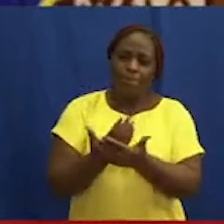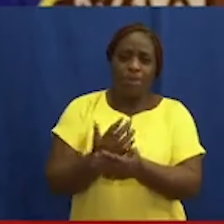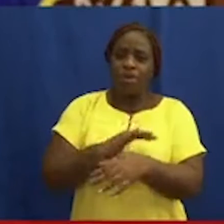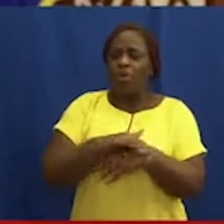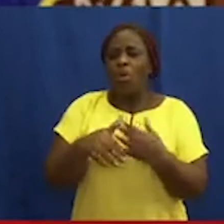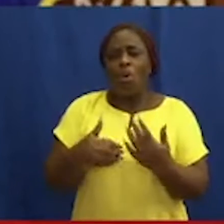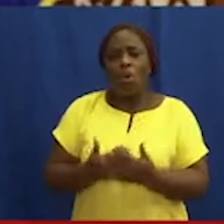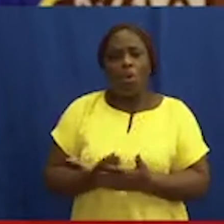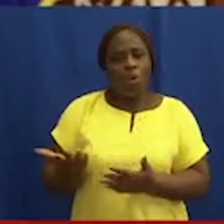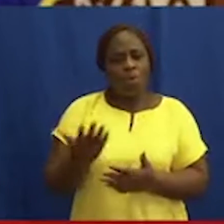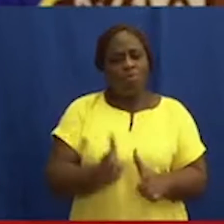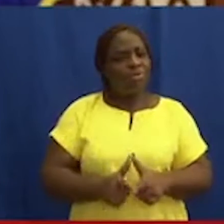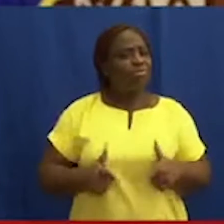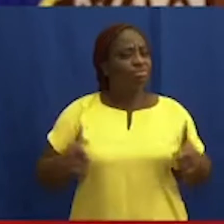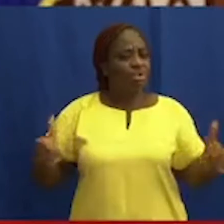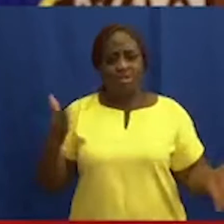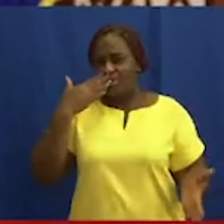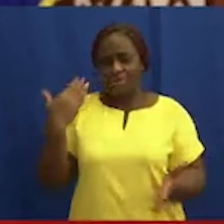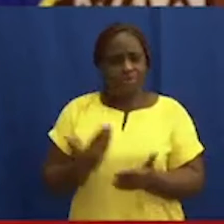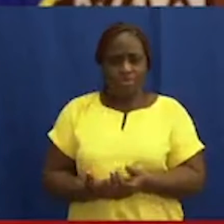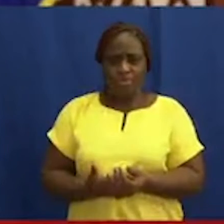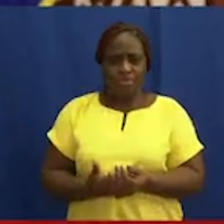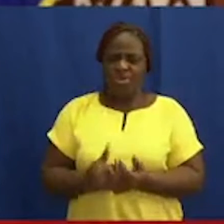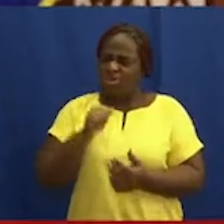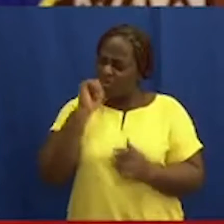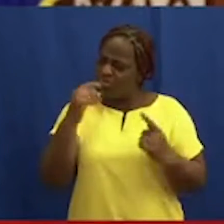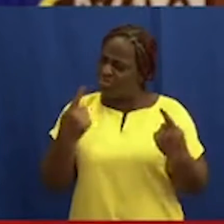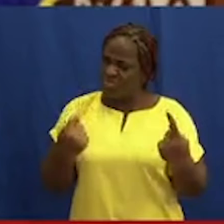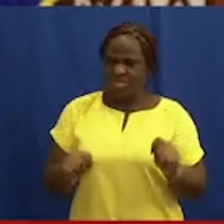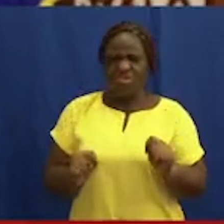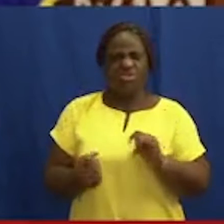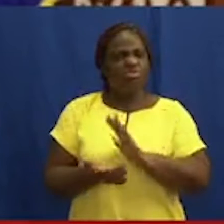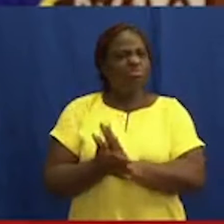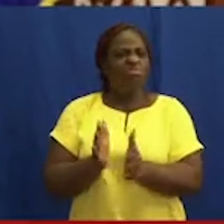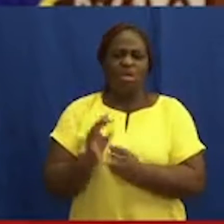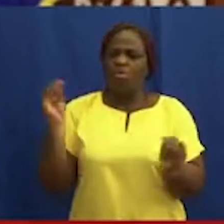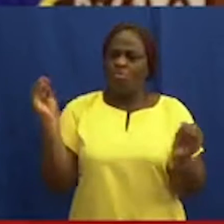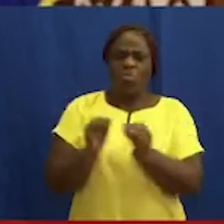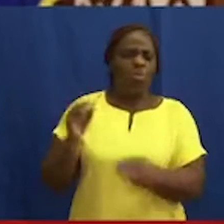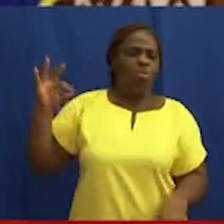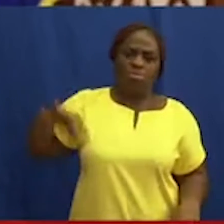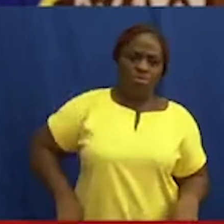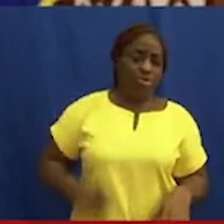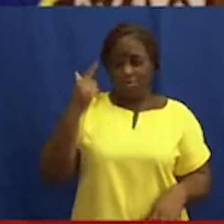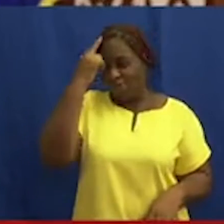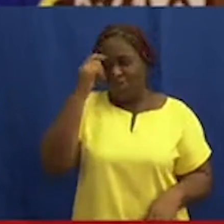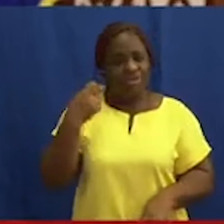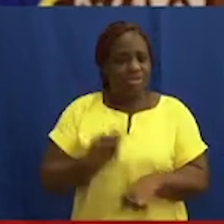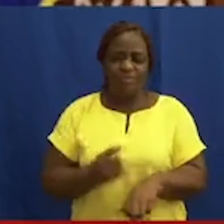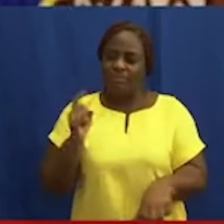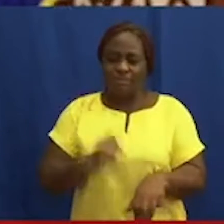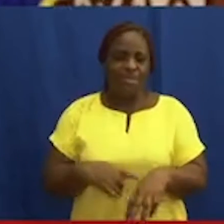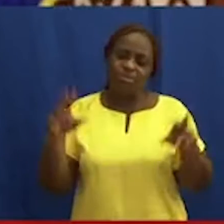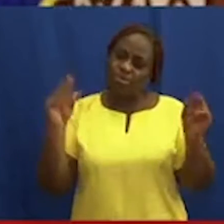biya su kuma hakan zai taimaka wajen ganin mun bunkasa ainihin abinda duka